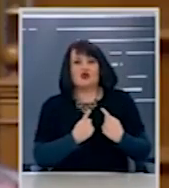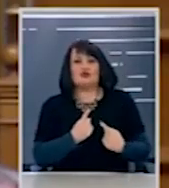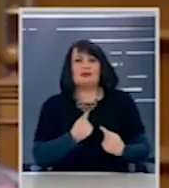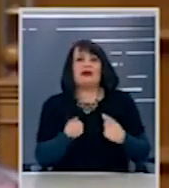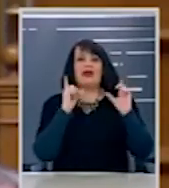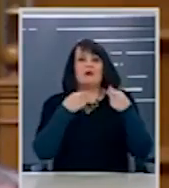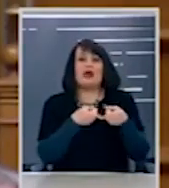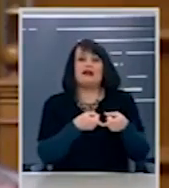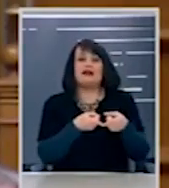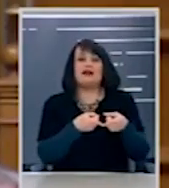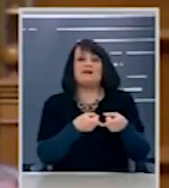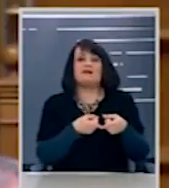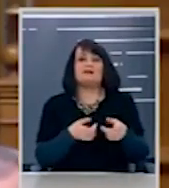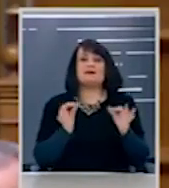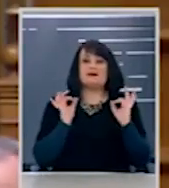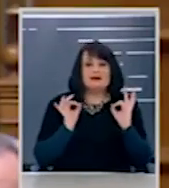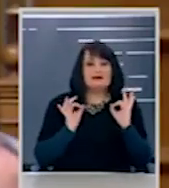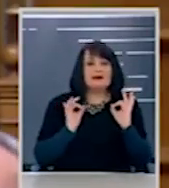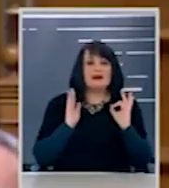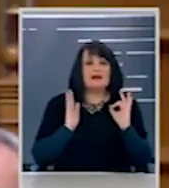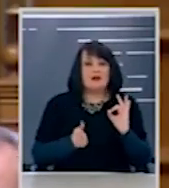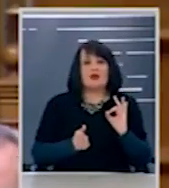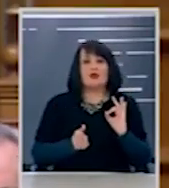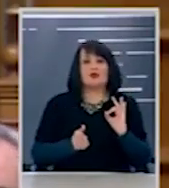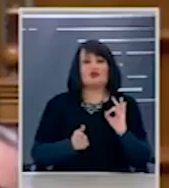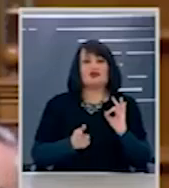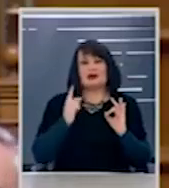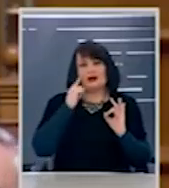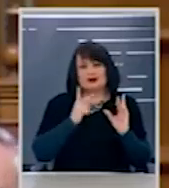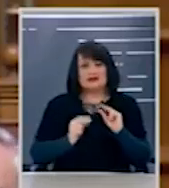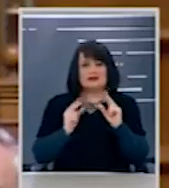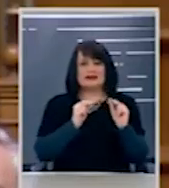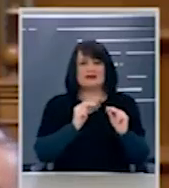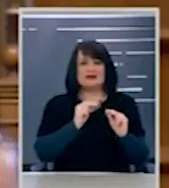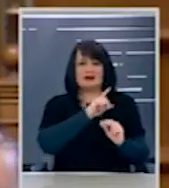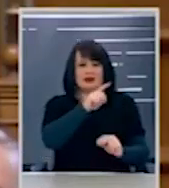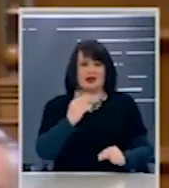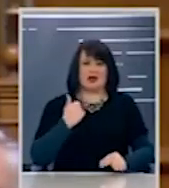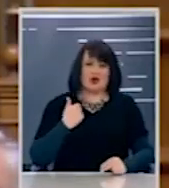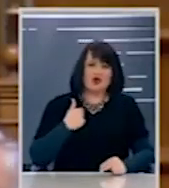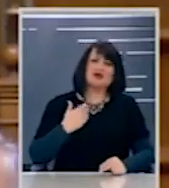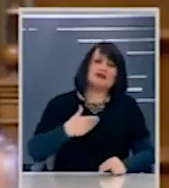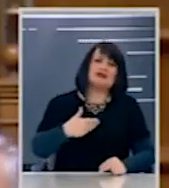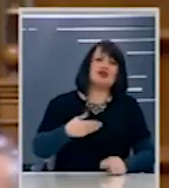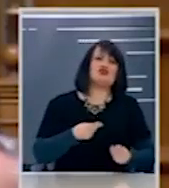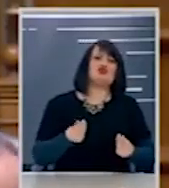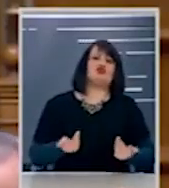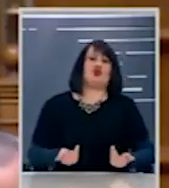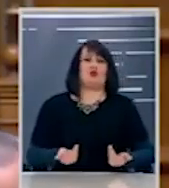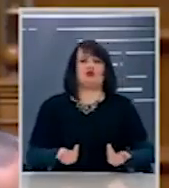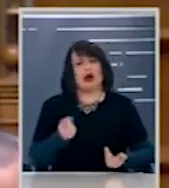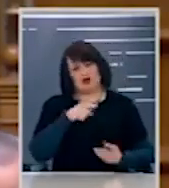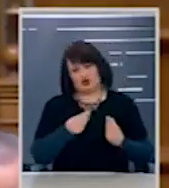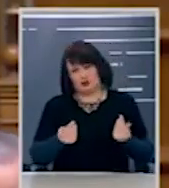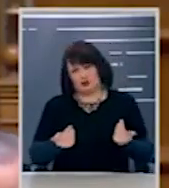αντιπολίτευση. Άλλωστε θα μπορούσε να προκαλέσει συζήτηση, είτε διερωτήσεως σε εμένα, είτε μέσα από τον κανονισμό της Βουλής.